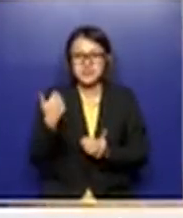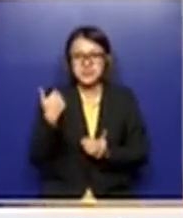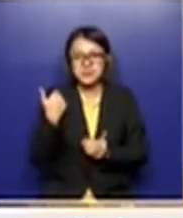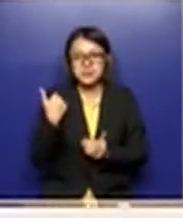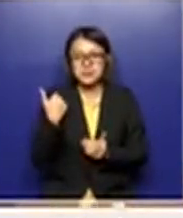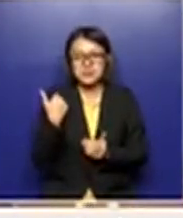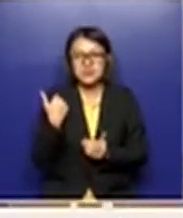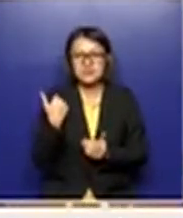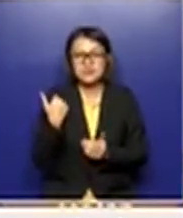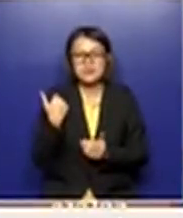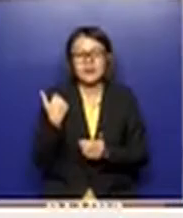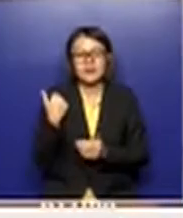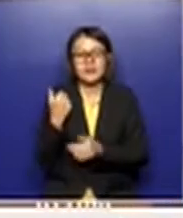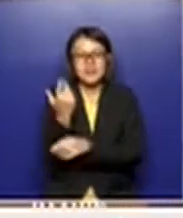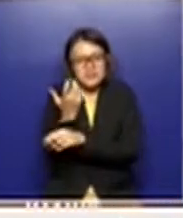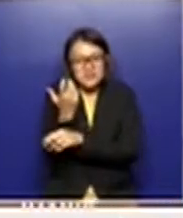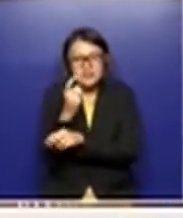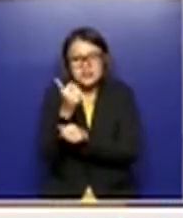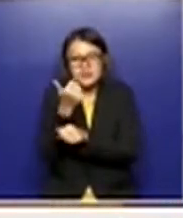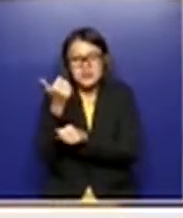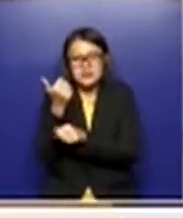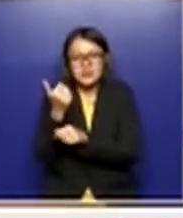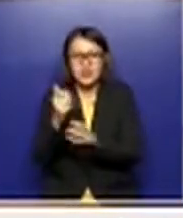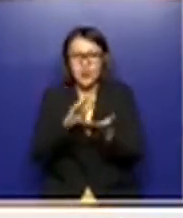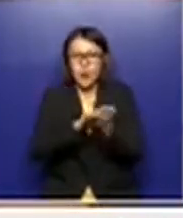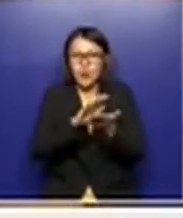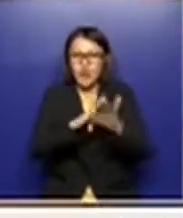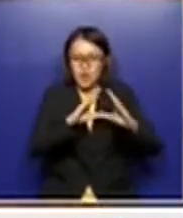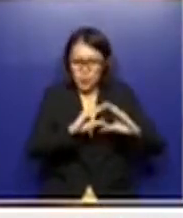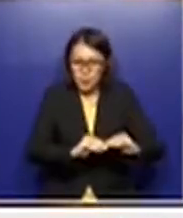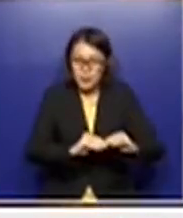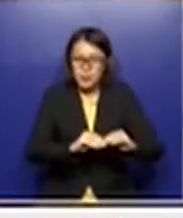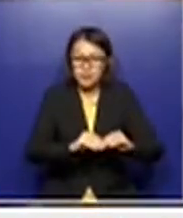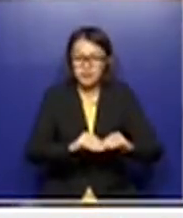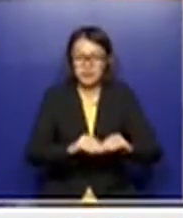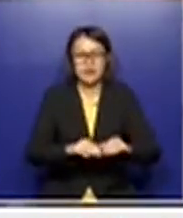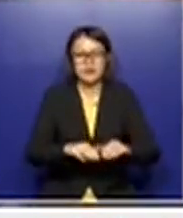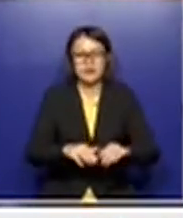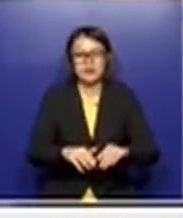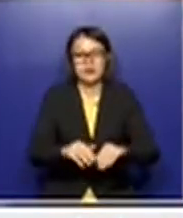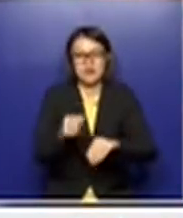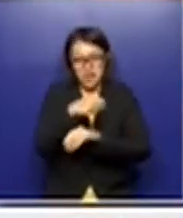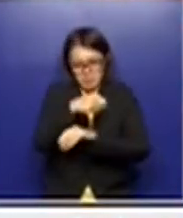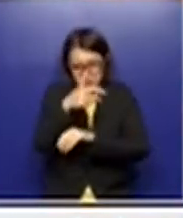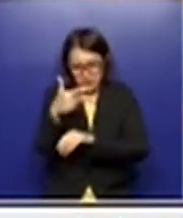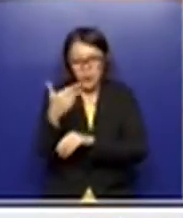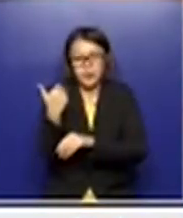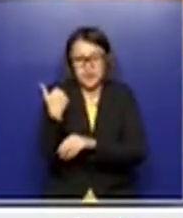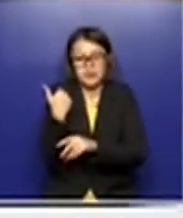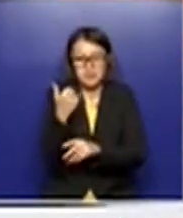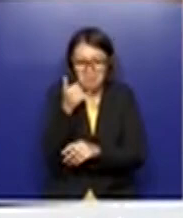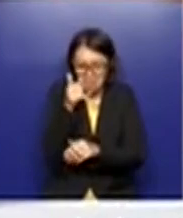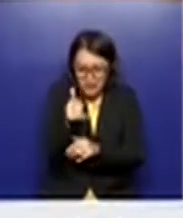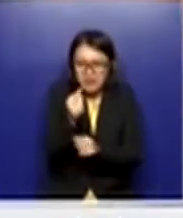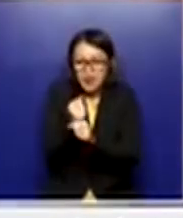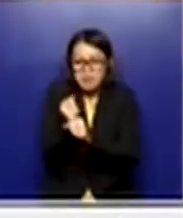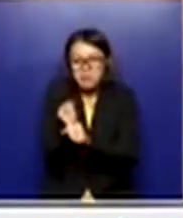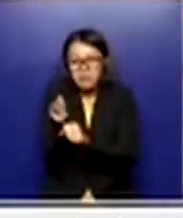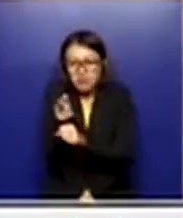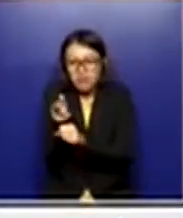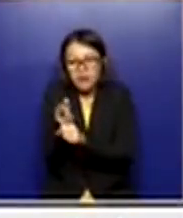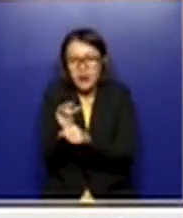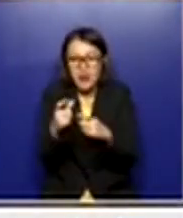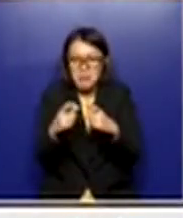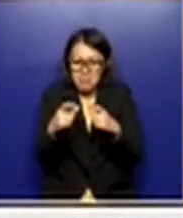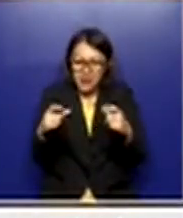ะไม่เสนอเลยนะคะเช่นการยุบโรงเรียนขนาดเล็กไทย PBS ก็ทำอย่างต่อเนื่องนะคะประเด็นเรื่องทุจริตบัตรค